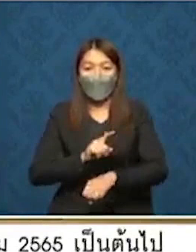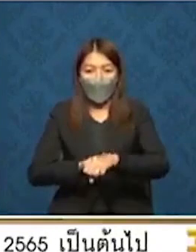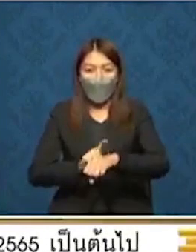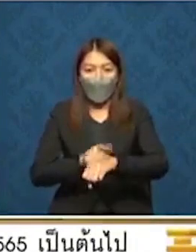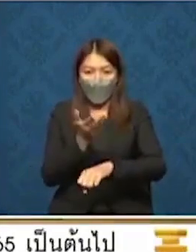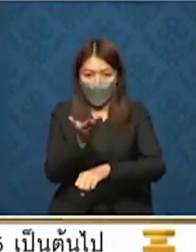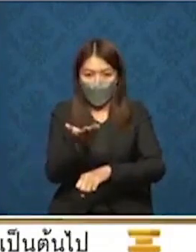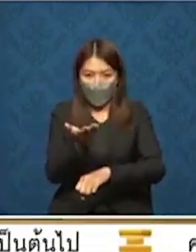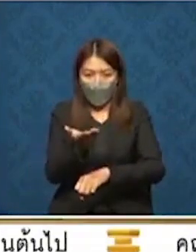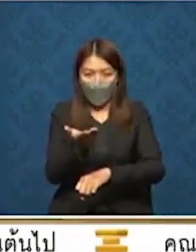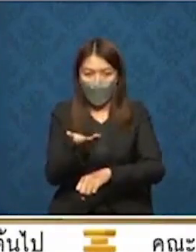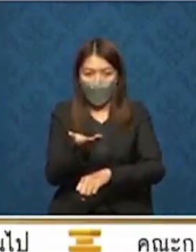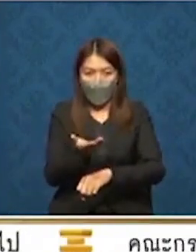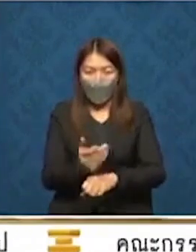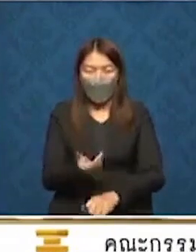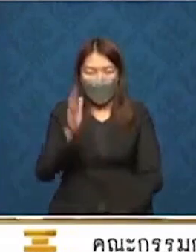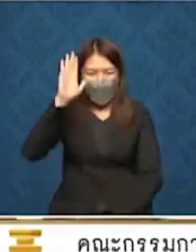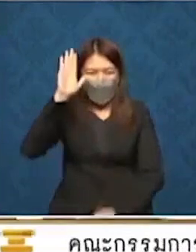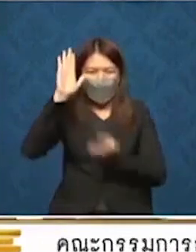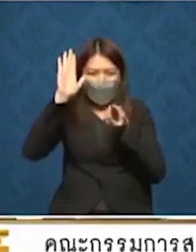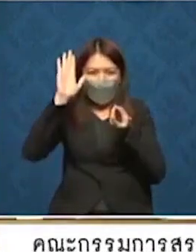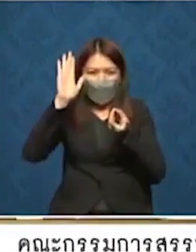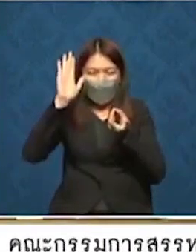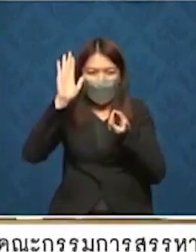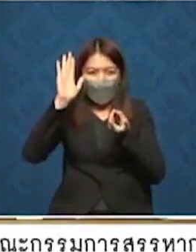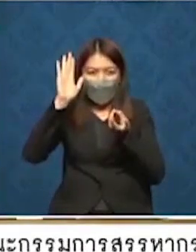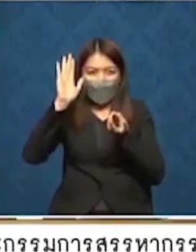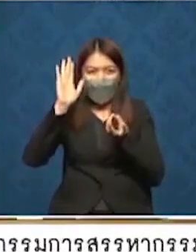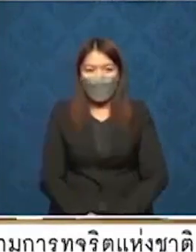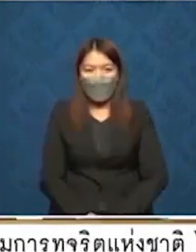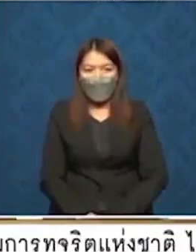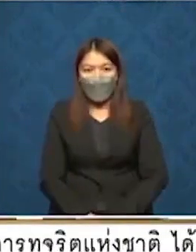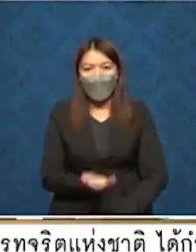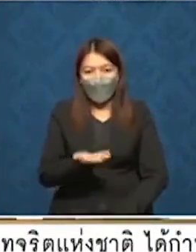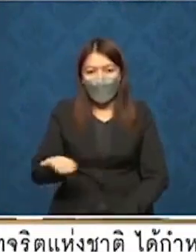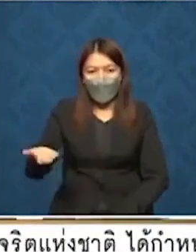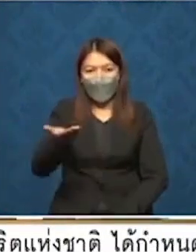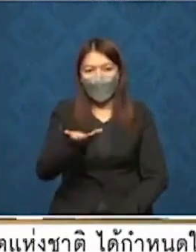ดบตร NeverthelessSIผมไม่ให้ใครพูดแล้ครับ ปิดการแสดงตนครับ